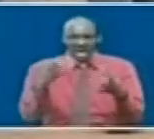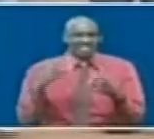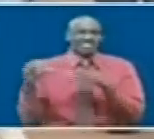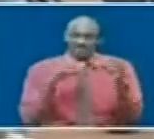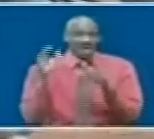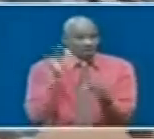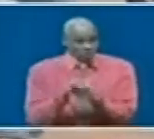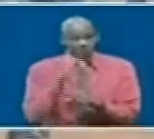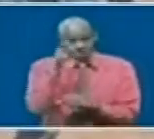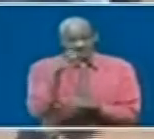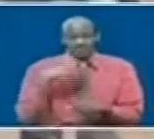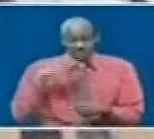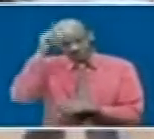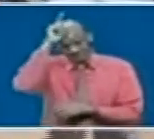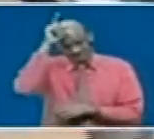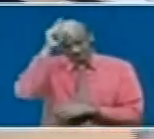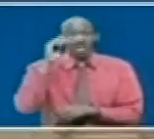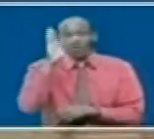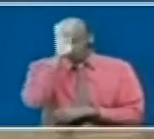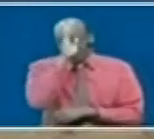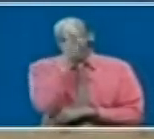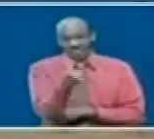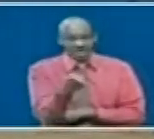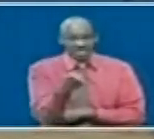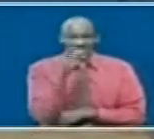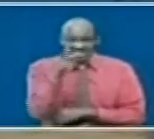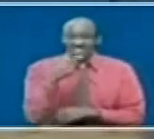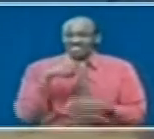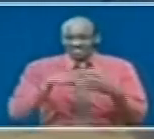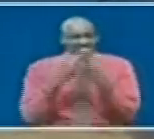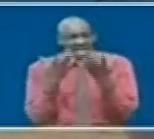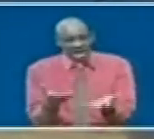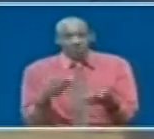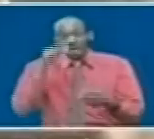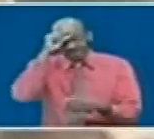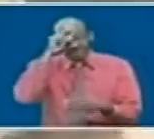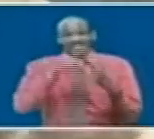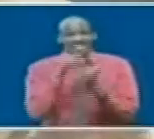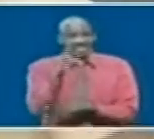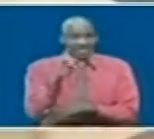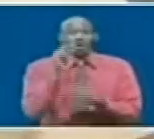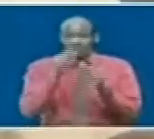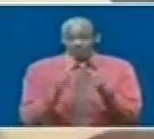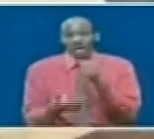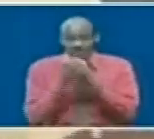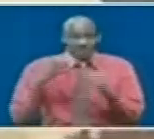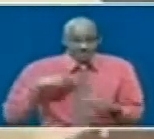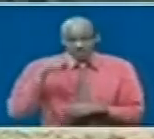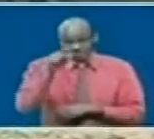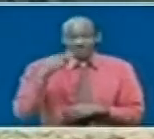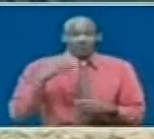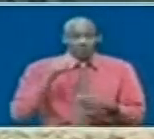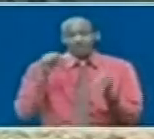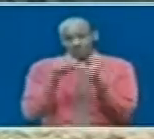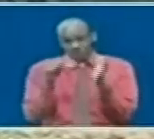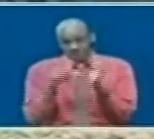wa eneo la Kabuchai katika kaunti ya Bungoma. Ni bwawa lililoanzishwa hapa na serikali kuwasaidia wakazi kujikwamua kutokana